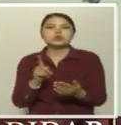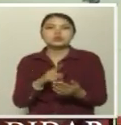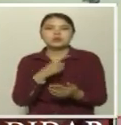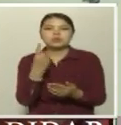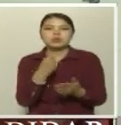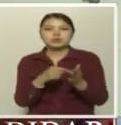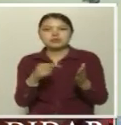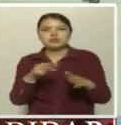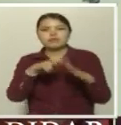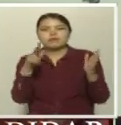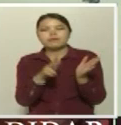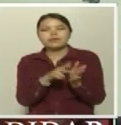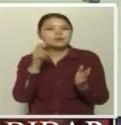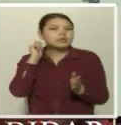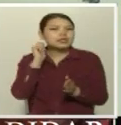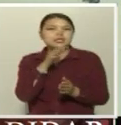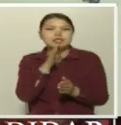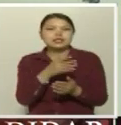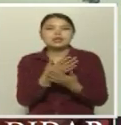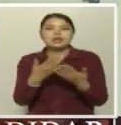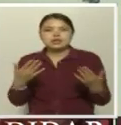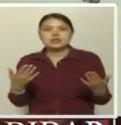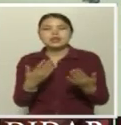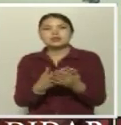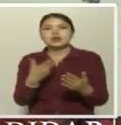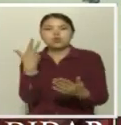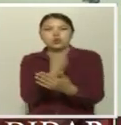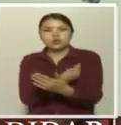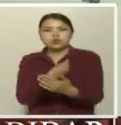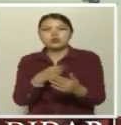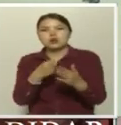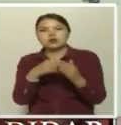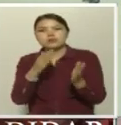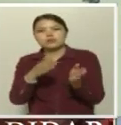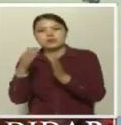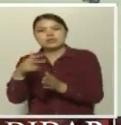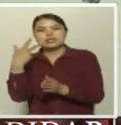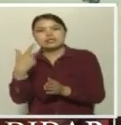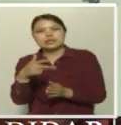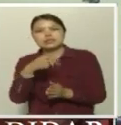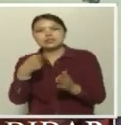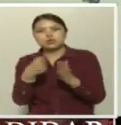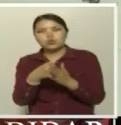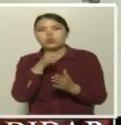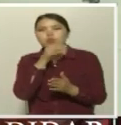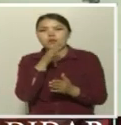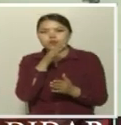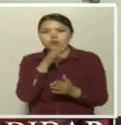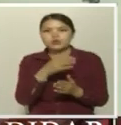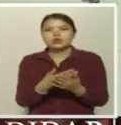пен 18 жастағы балдардың арасында екпе жұмыстары, және 30 жасқа дейінгі үлкендерді, 55 жасқа